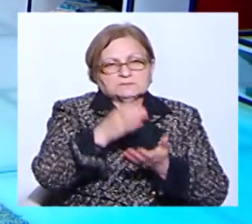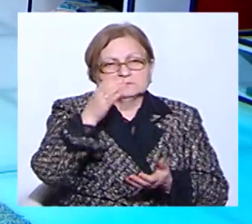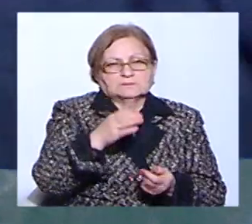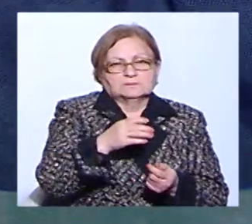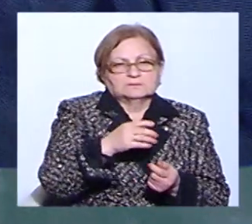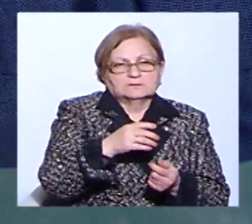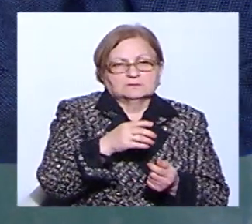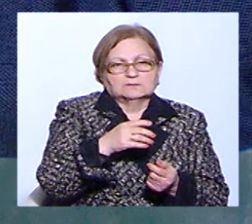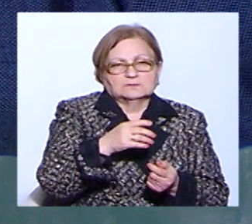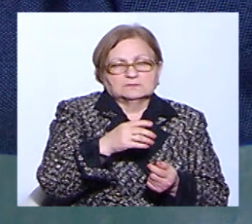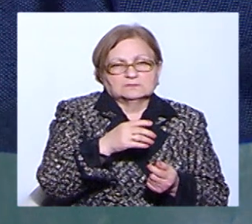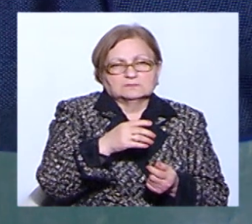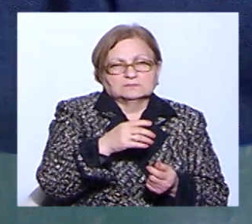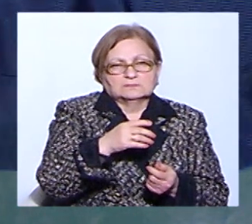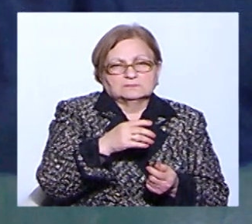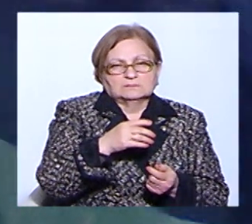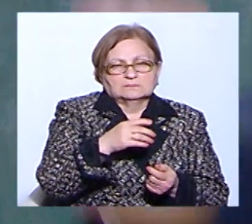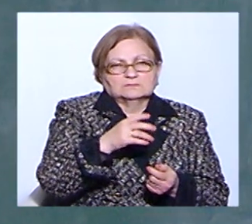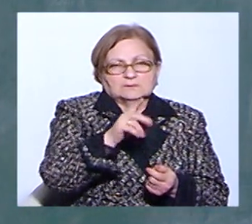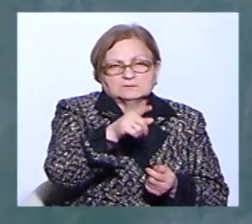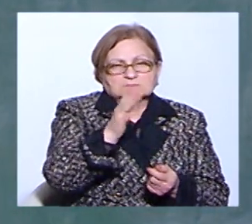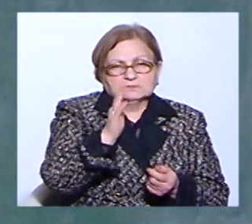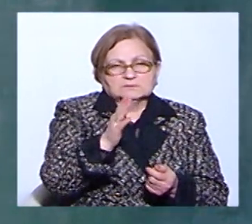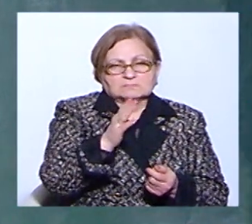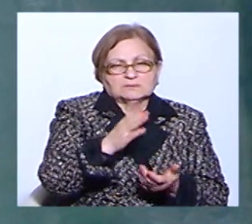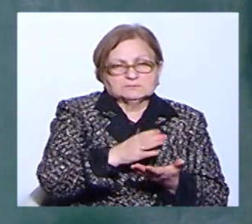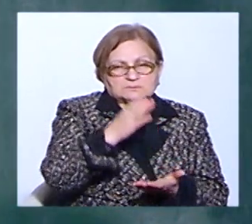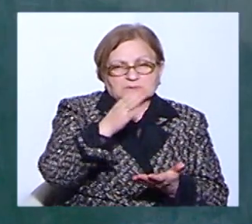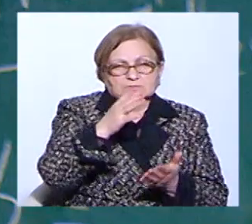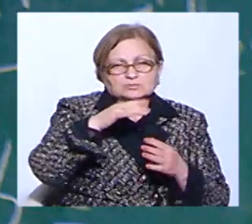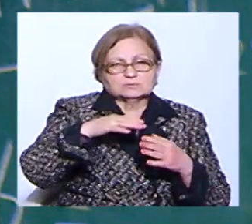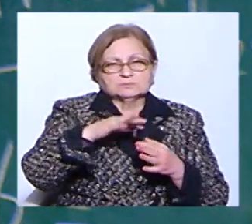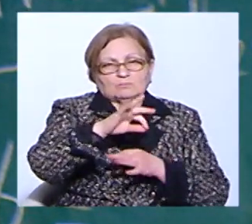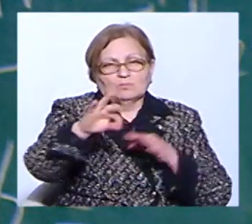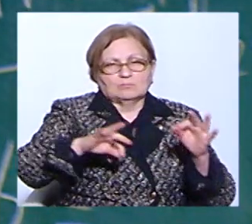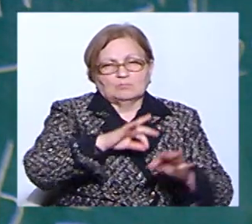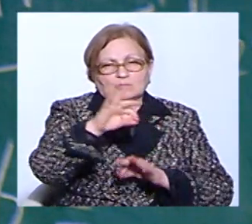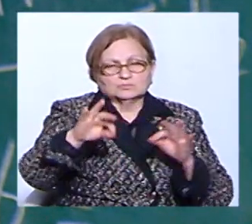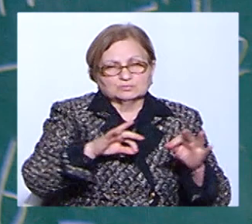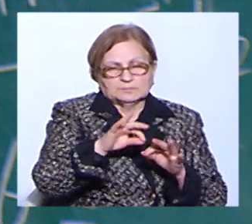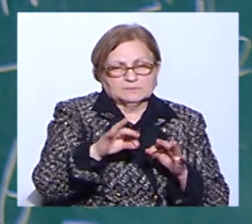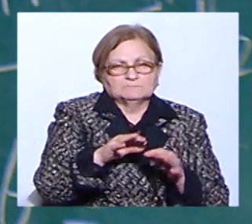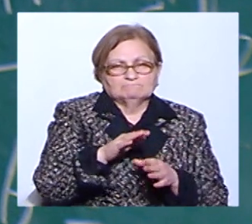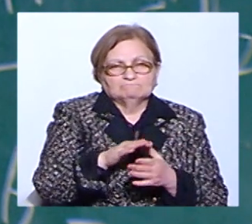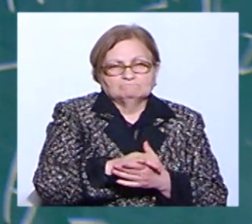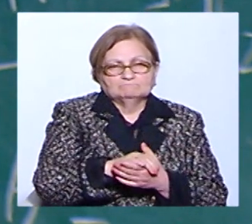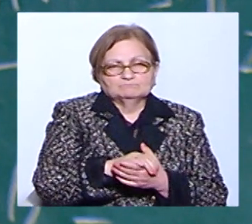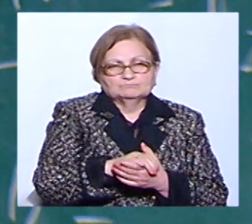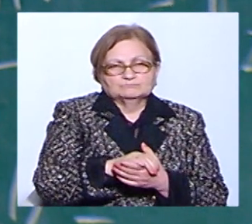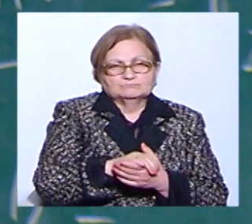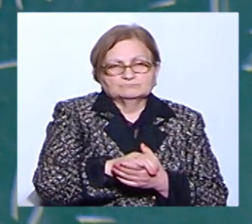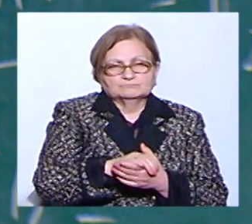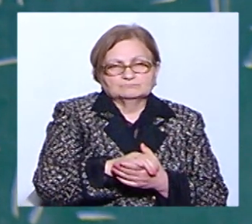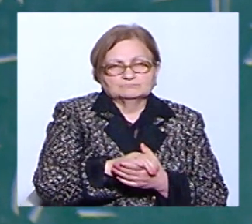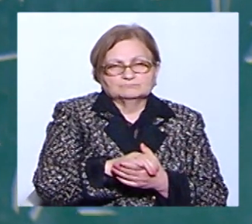დავწეროთ, ახლა ცილინდრის მოცულობა, იმიტომ რომ აი აქ სხვათაშორის ლათინურად ცოტა რთულია, პირამიდა და პრიზმა და ცილინდრი და კონუსი